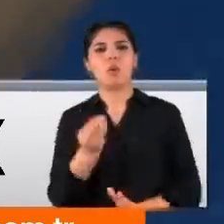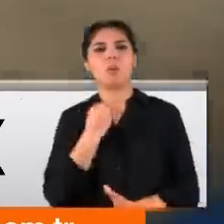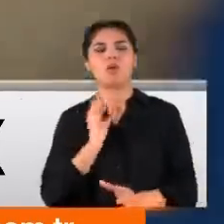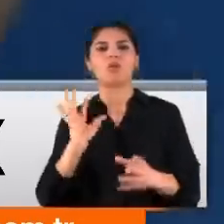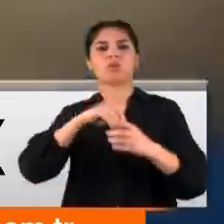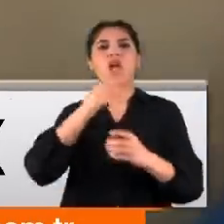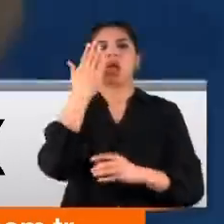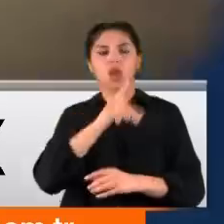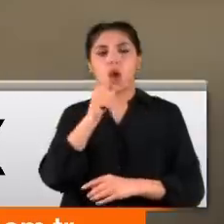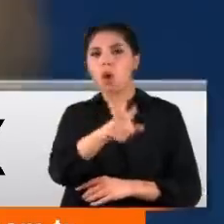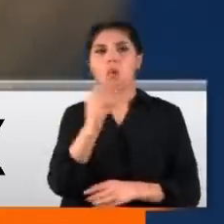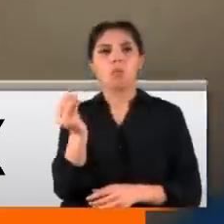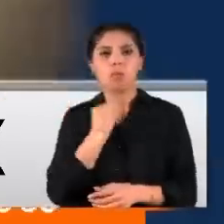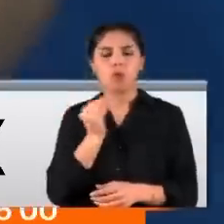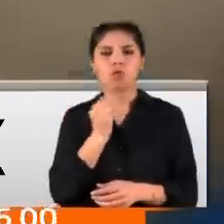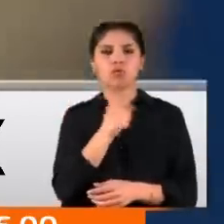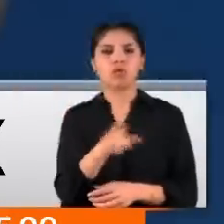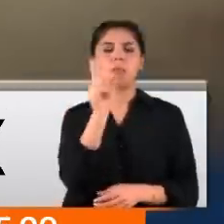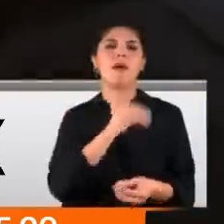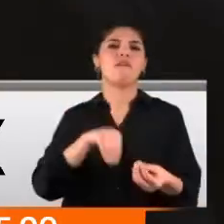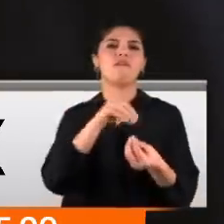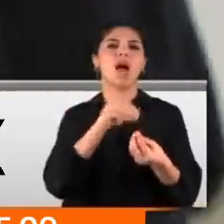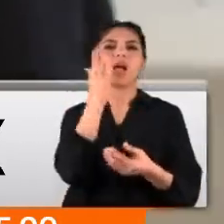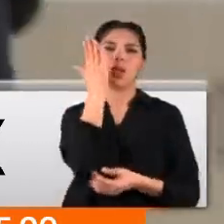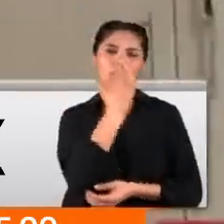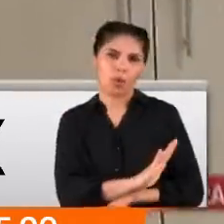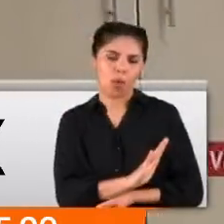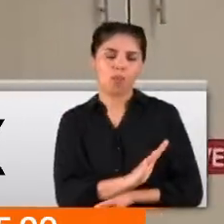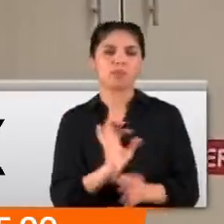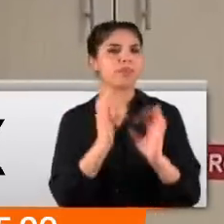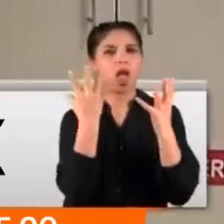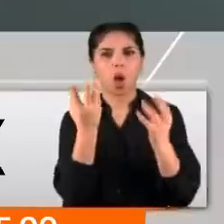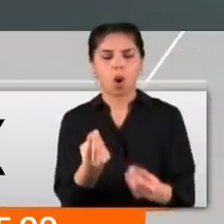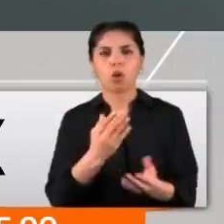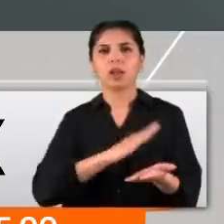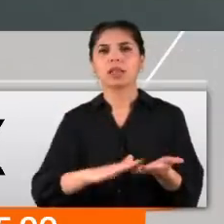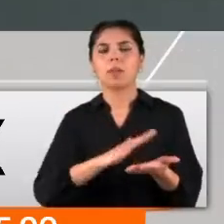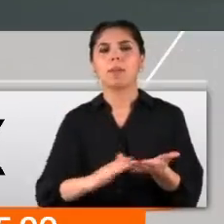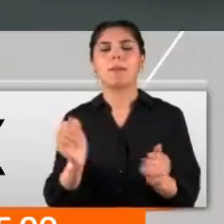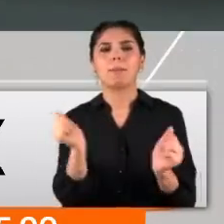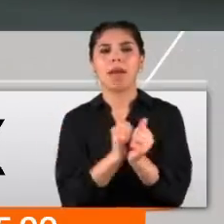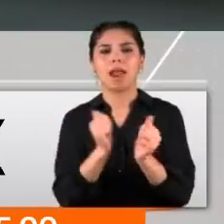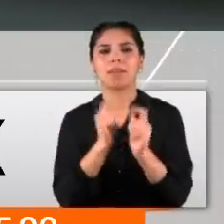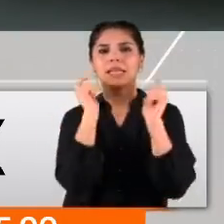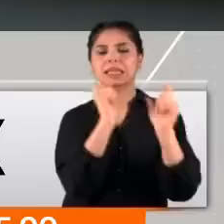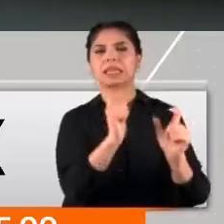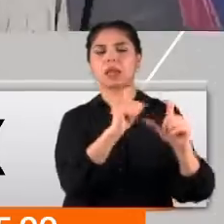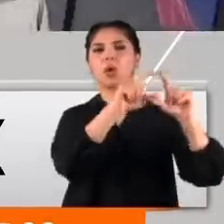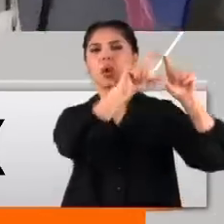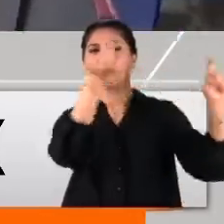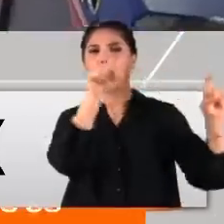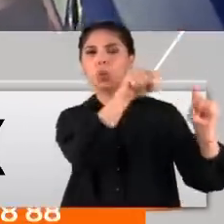almıyor. Çünkü o borçlanmalarda zaten faiz yok. Sadece şu olur, yapılandırmayla beraber Sosyal Güvenlik Kurumu